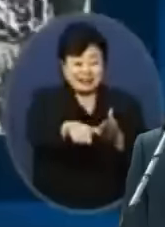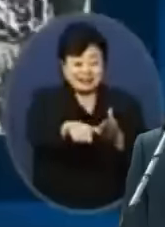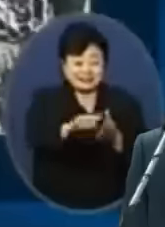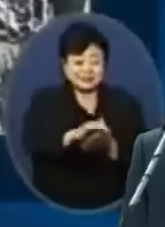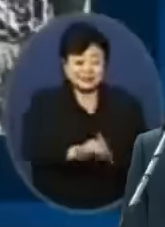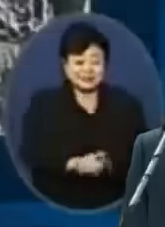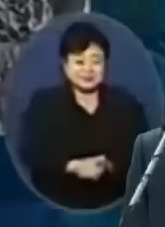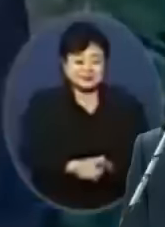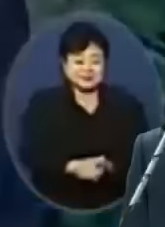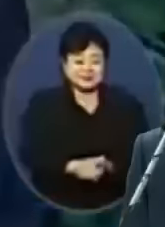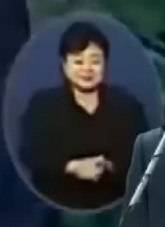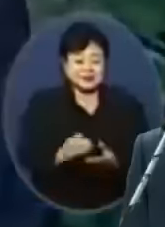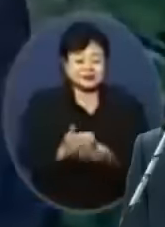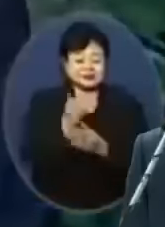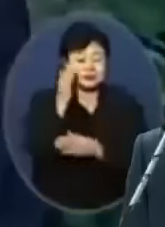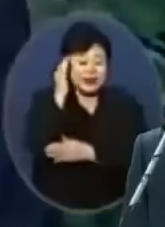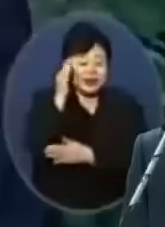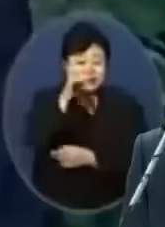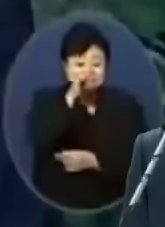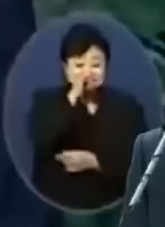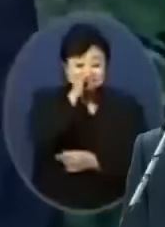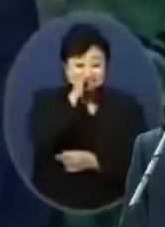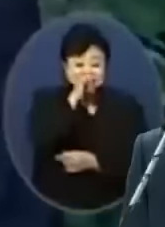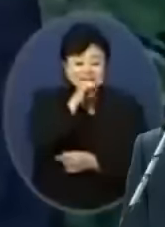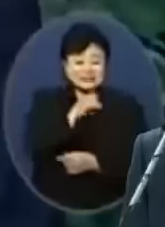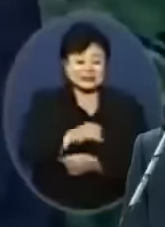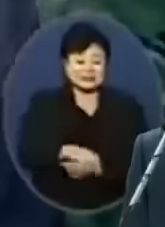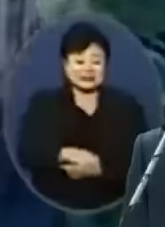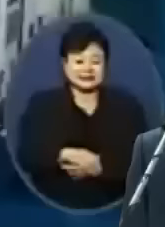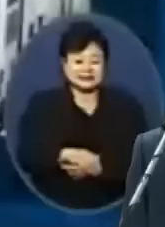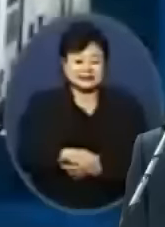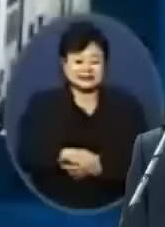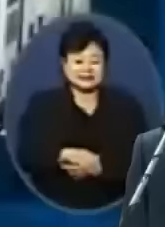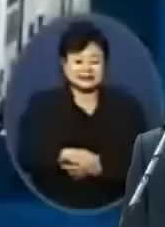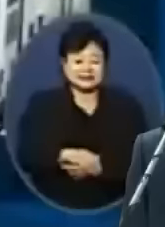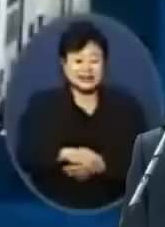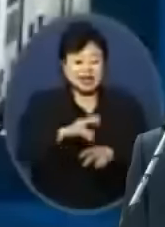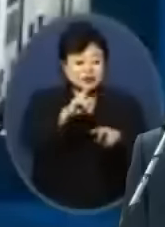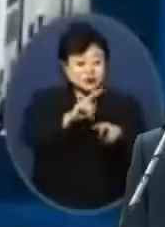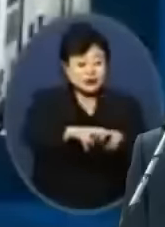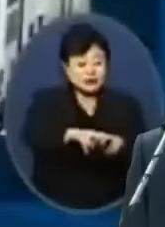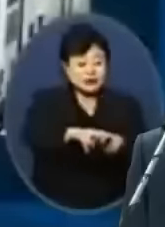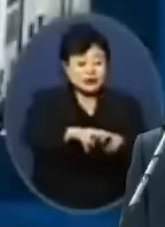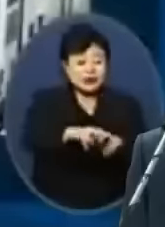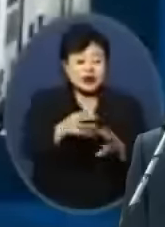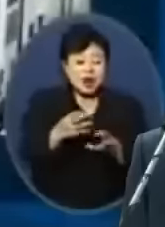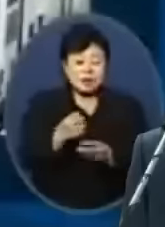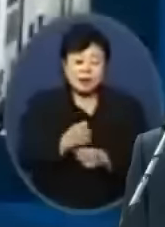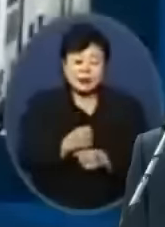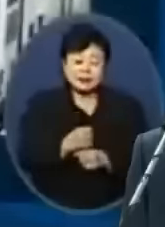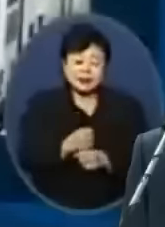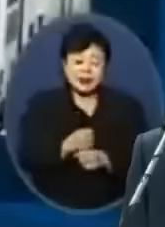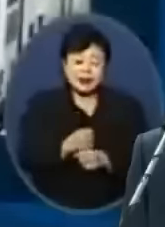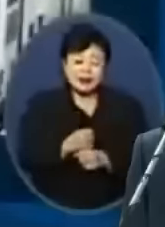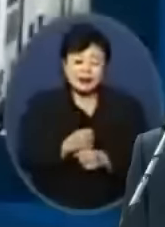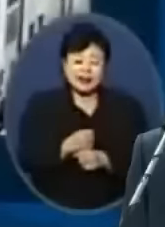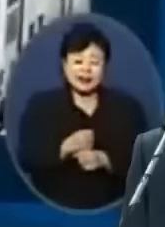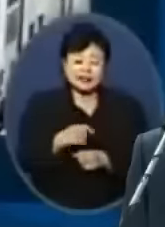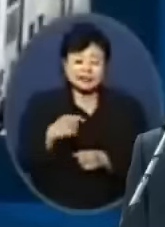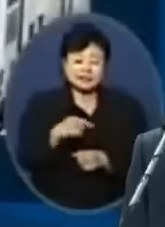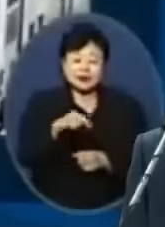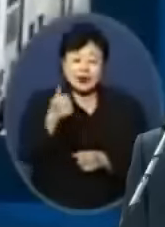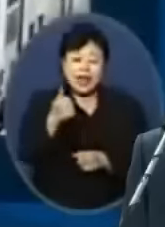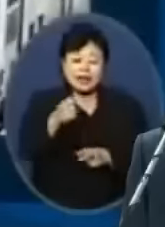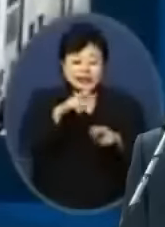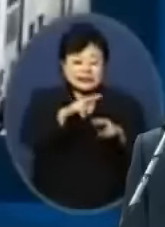서대문에 부흥회관이라는 제 건물을 짓고 좌석을 얼마를 했냐면